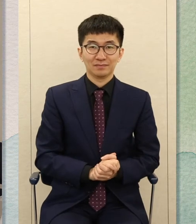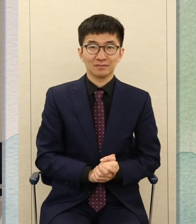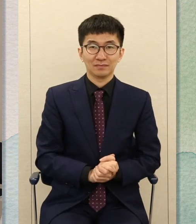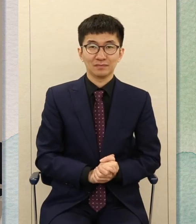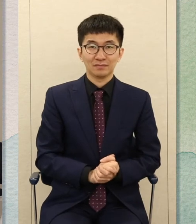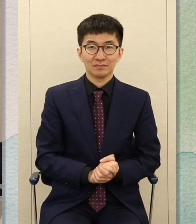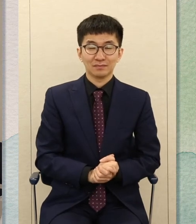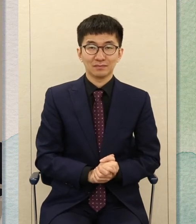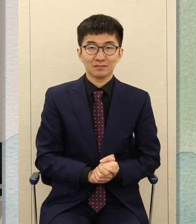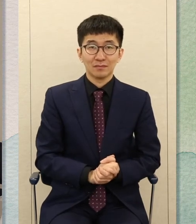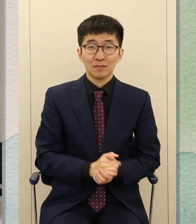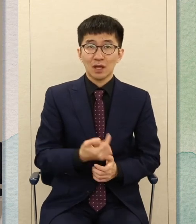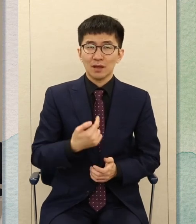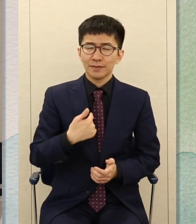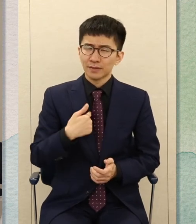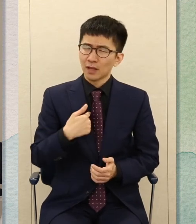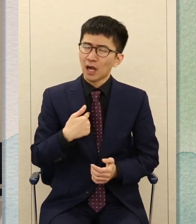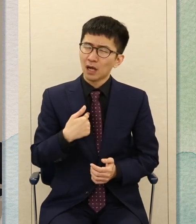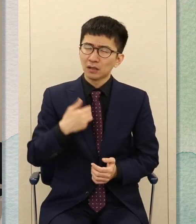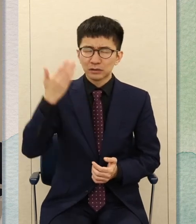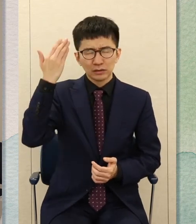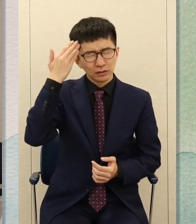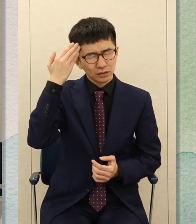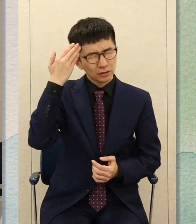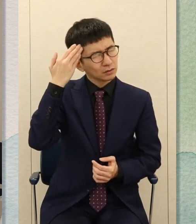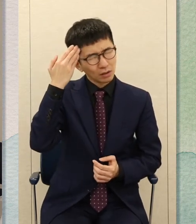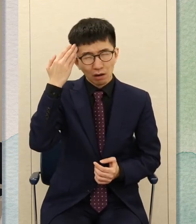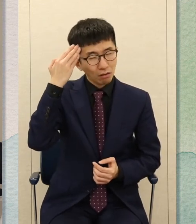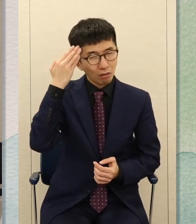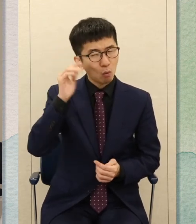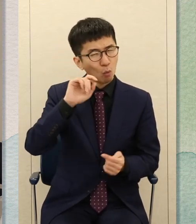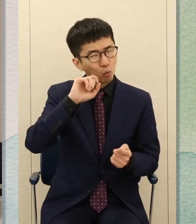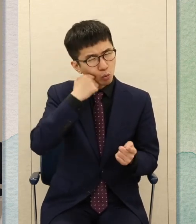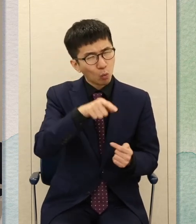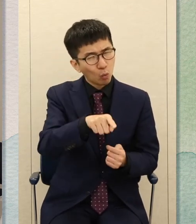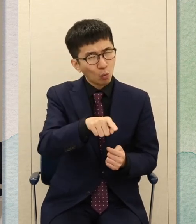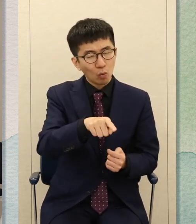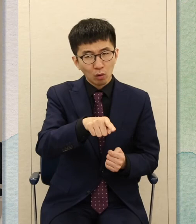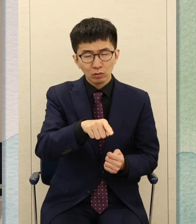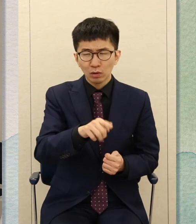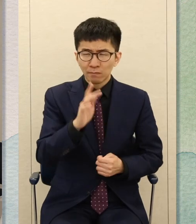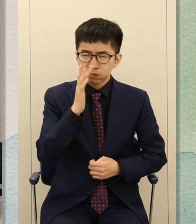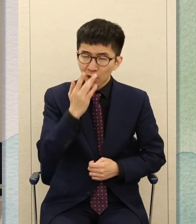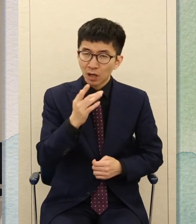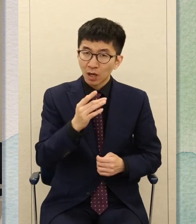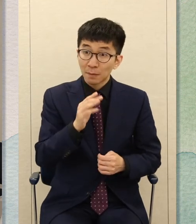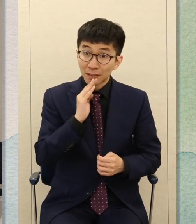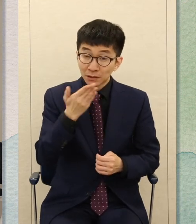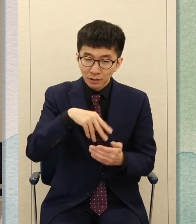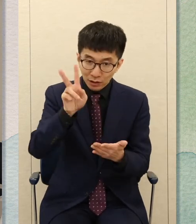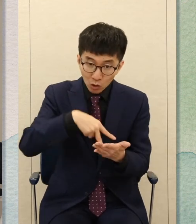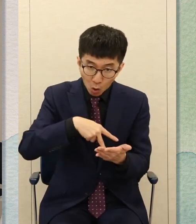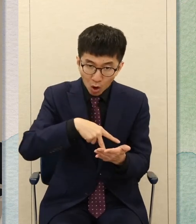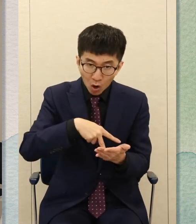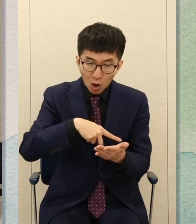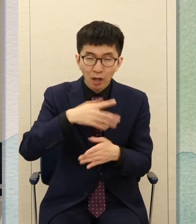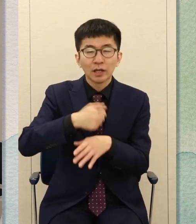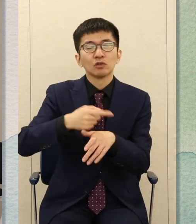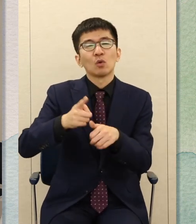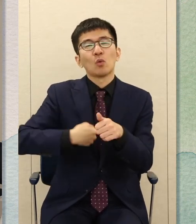내 눈높이보다 조금 어려운 책을 읽는 게 항상 저는 좋은 독서라고 생각을 하고 있습니다. 예, 그래야